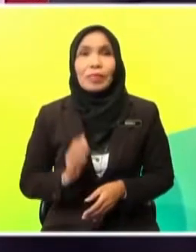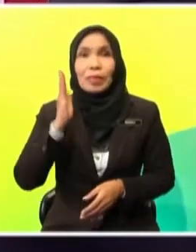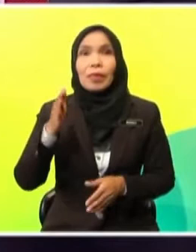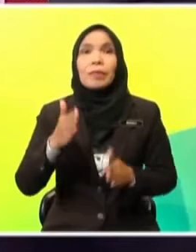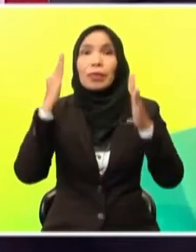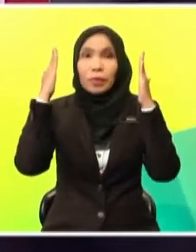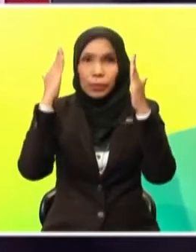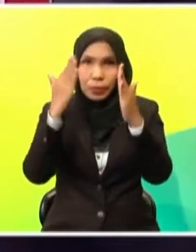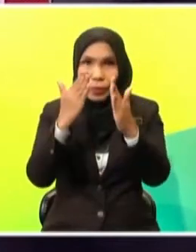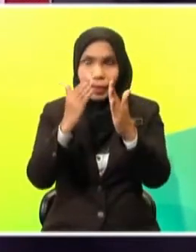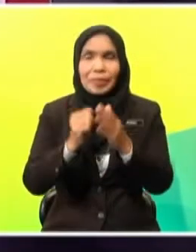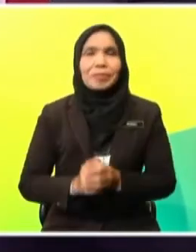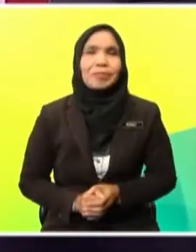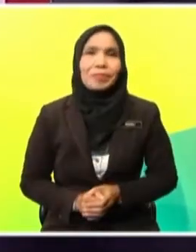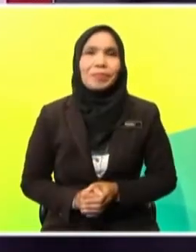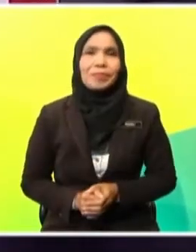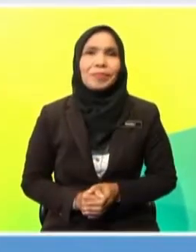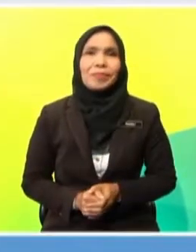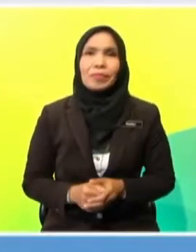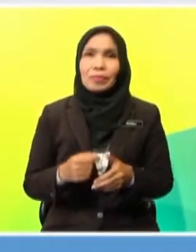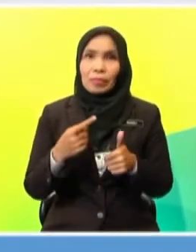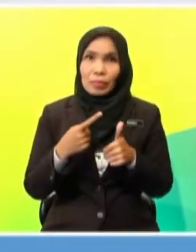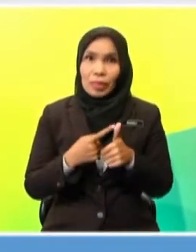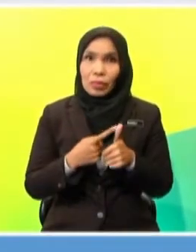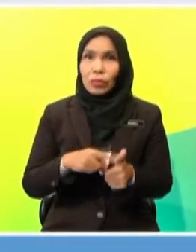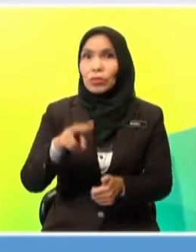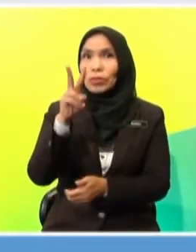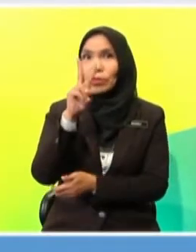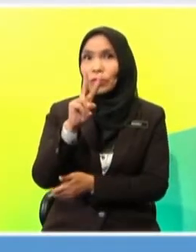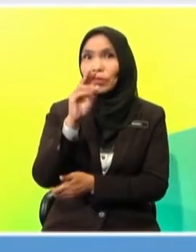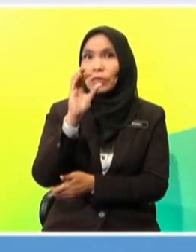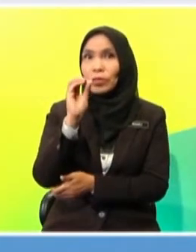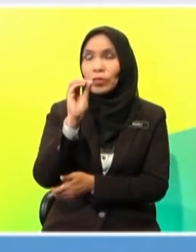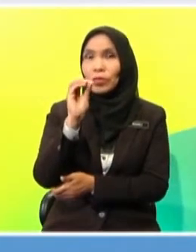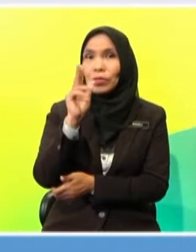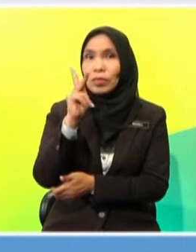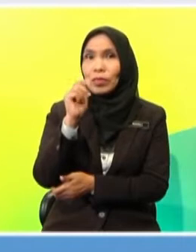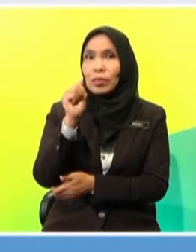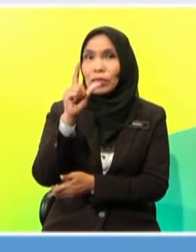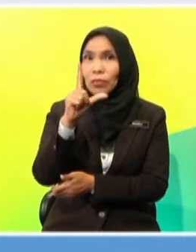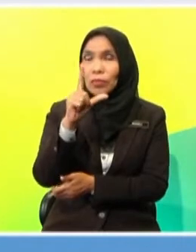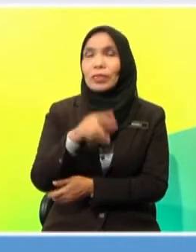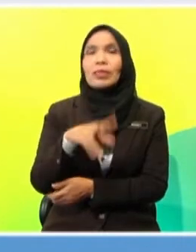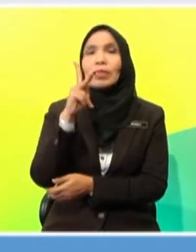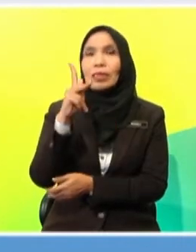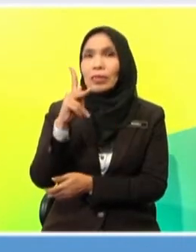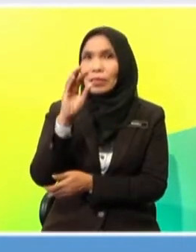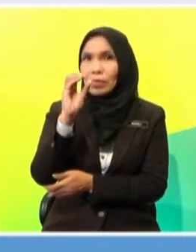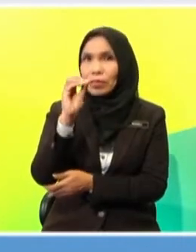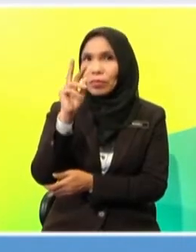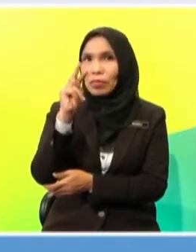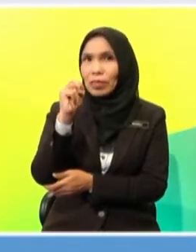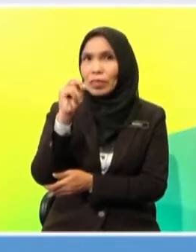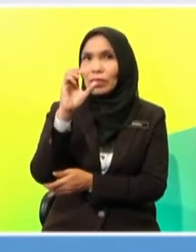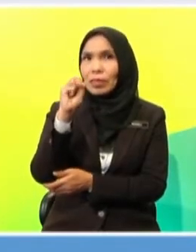plus buka the yang pertama bookel konsumen wikileaks tingkatannya vokal konsonan pola the